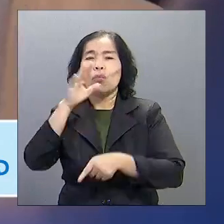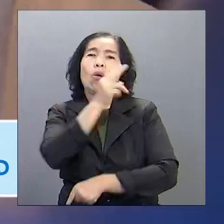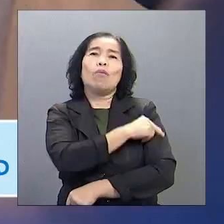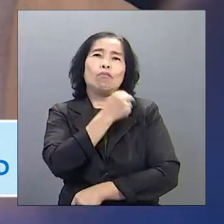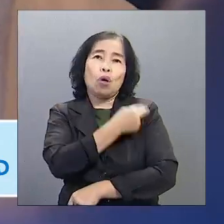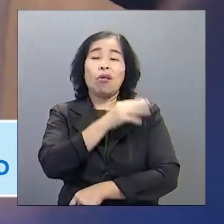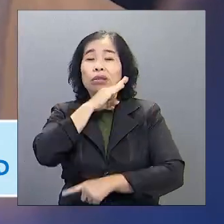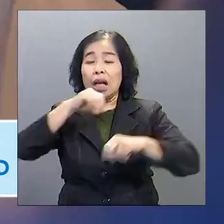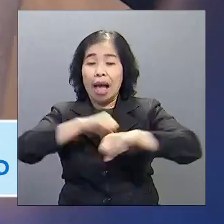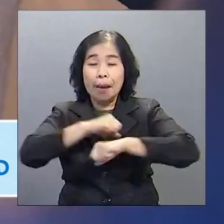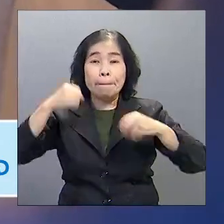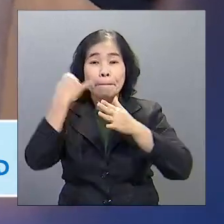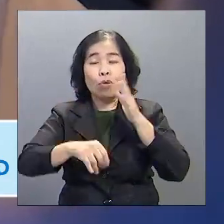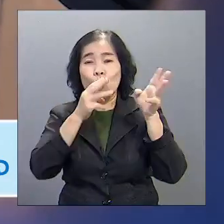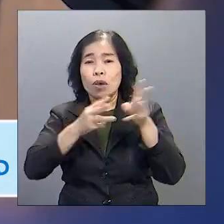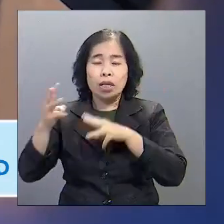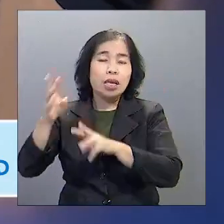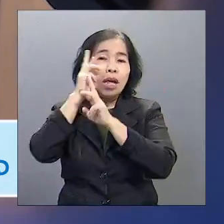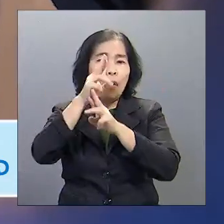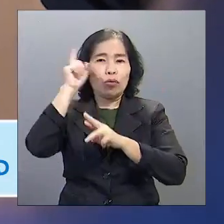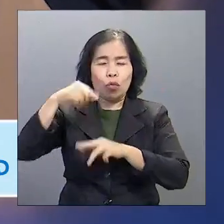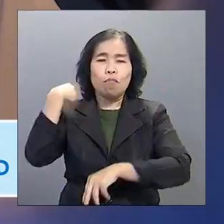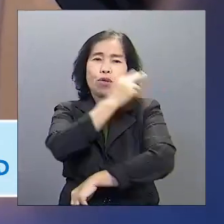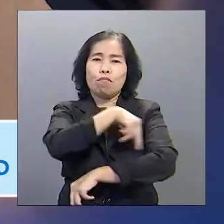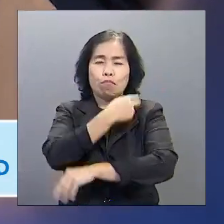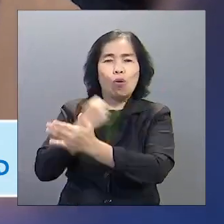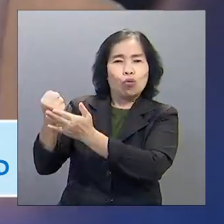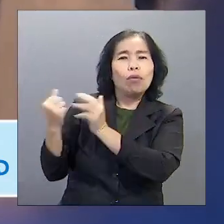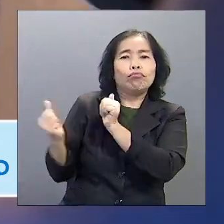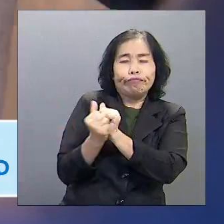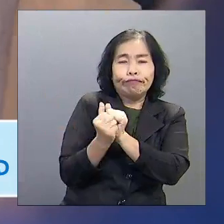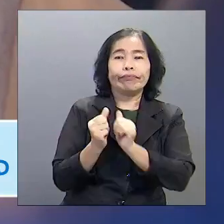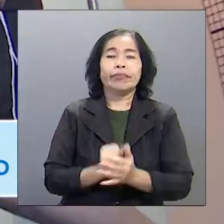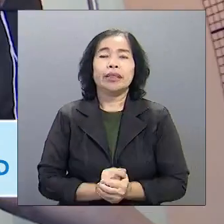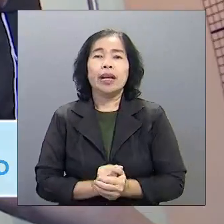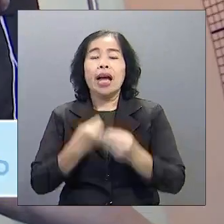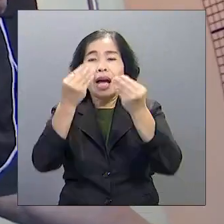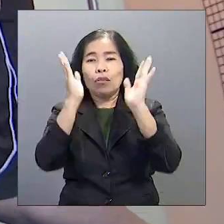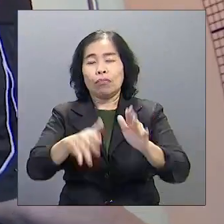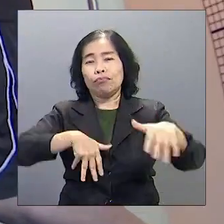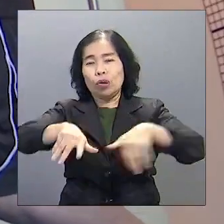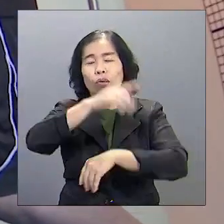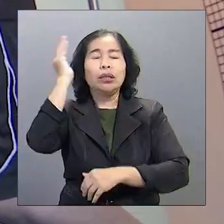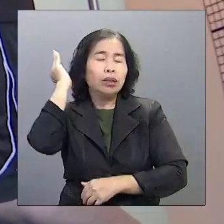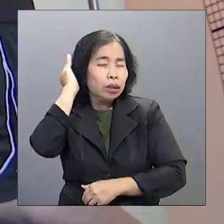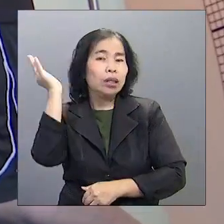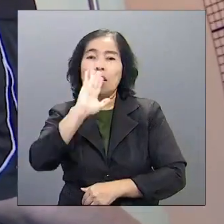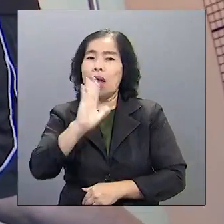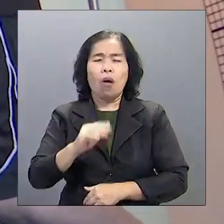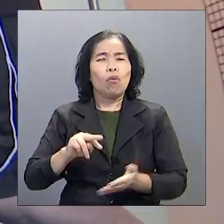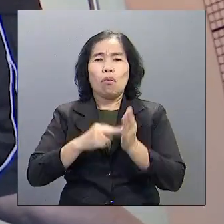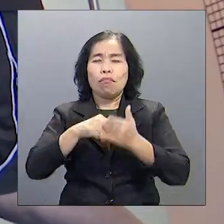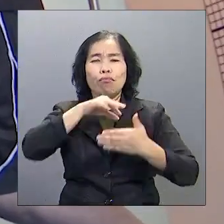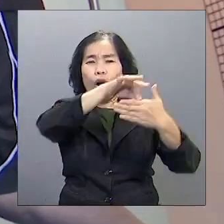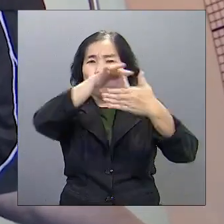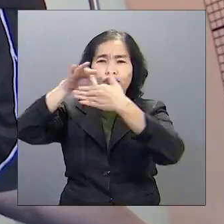ารที่ผิดท่าผิดวิธีโดยไม่มีนักกายภาพบำบัดแนะนำอย่างถูกต้องนะครับ ดังนั้นขอให้ประชาชนอย่าหลงเชื่อนะคะขอความร่วมมือไม่ส่งไม่แชร์